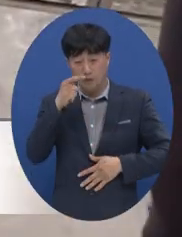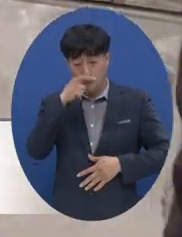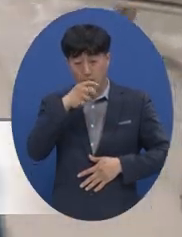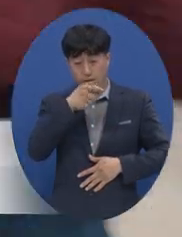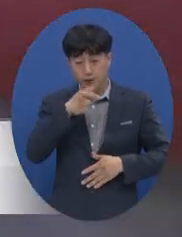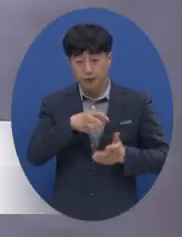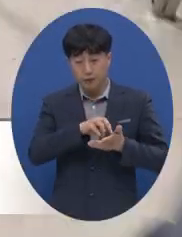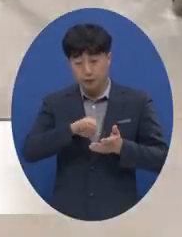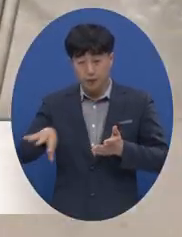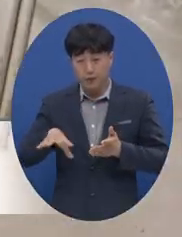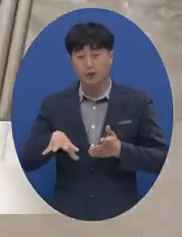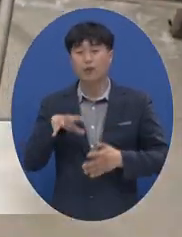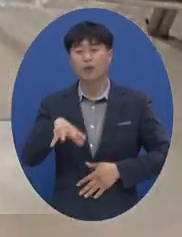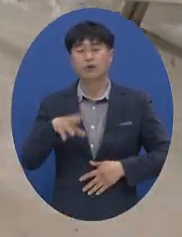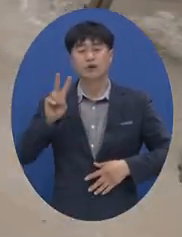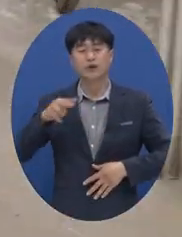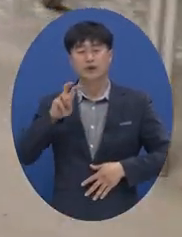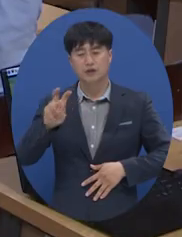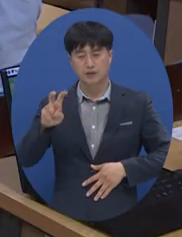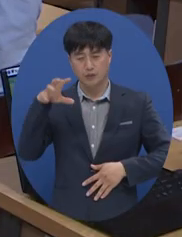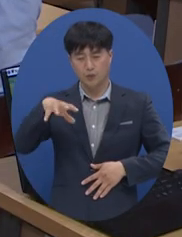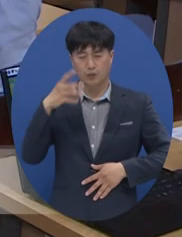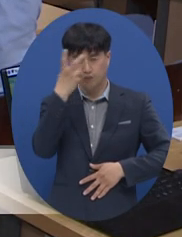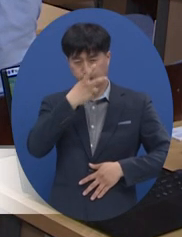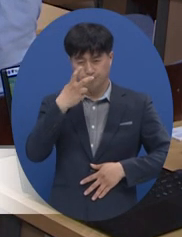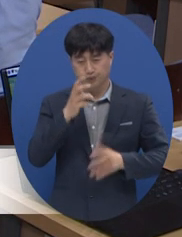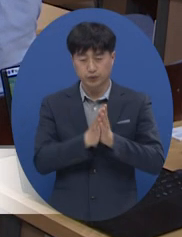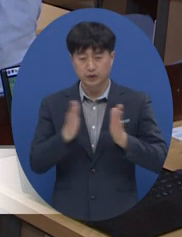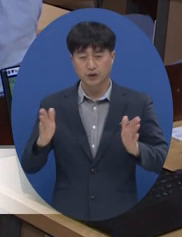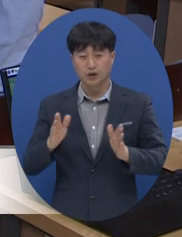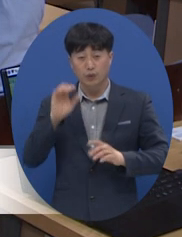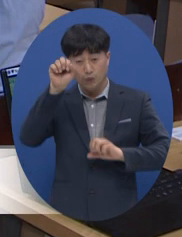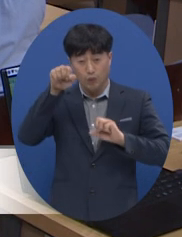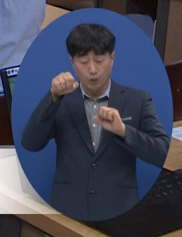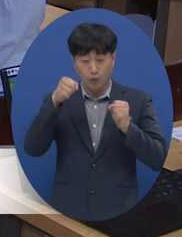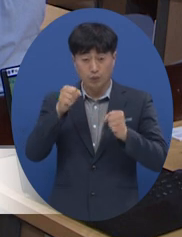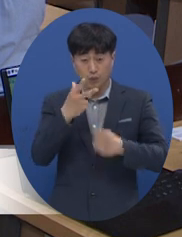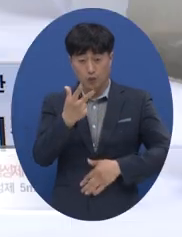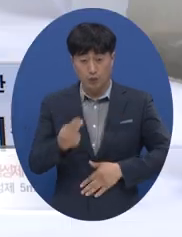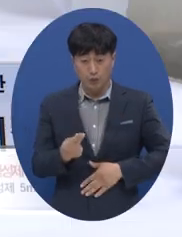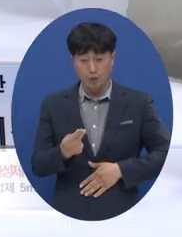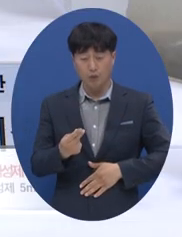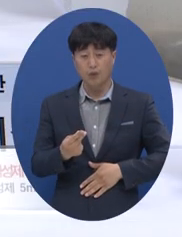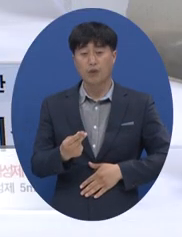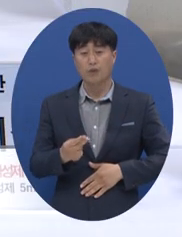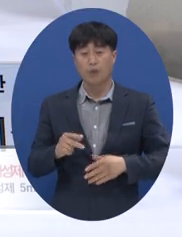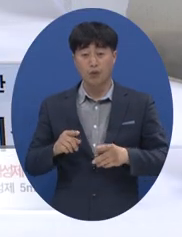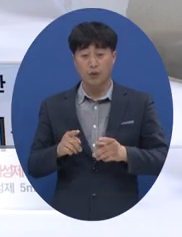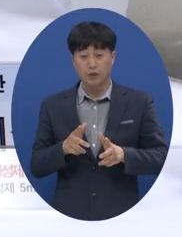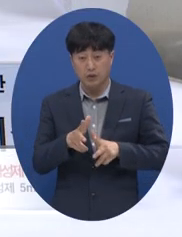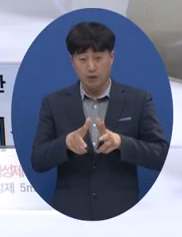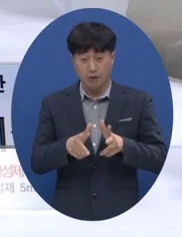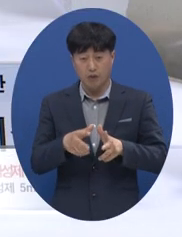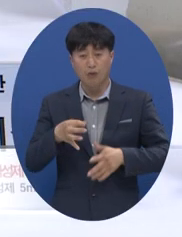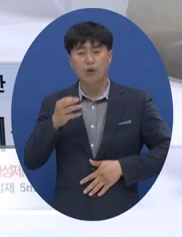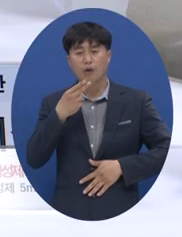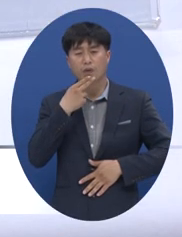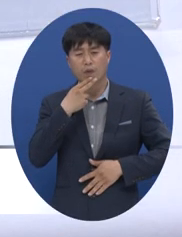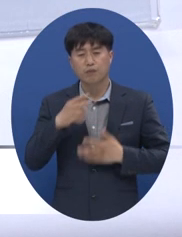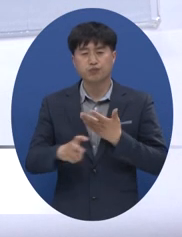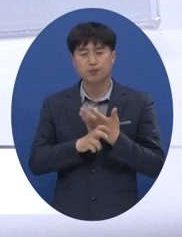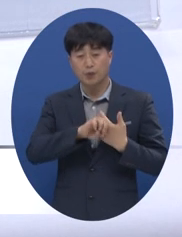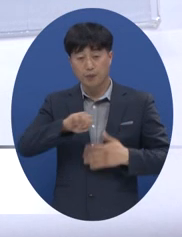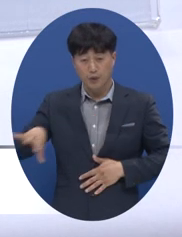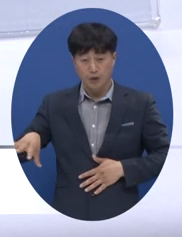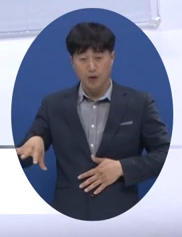220 개솔 발상으로 살을 실 c 가축 부녀 라 공장 패스 배출 설에 허리 받지 않거나 라 불법 배출 00 수역에